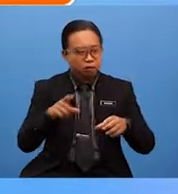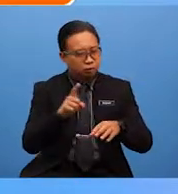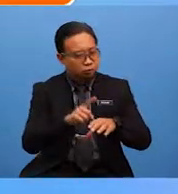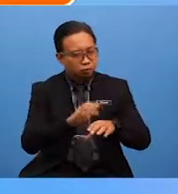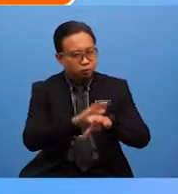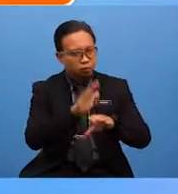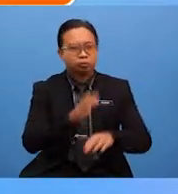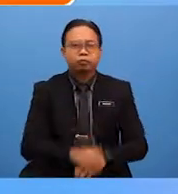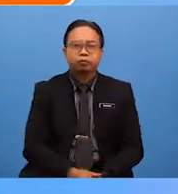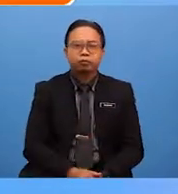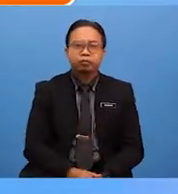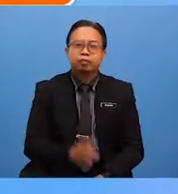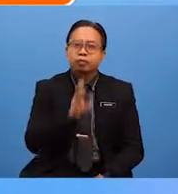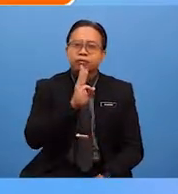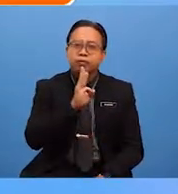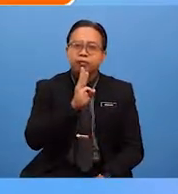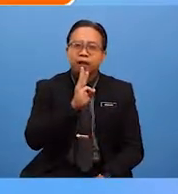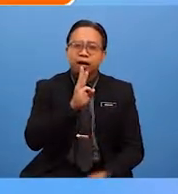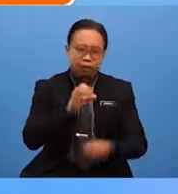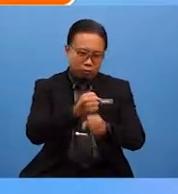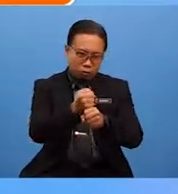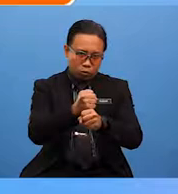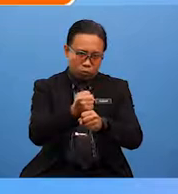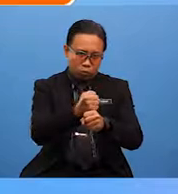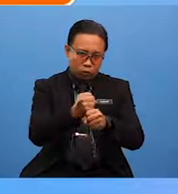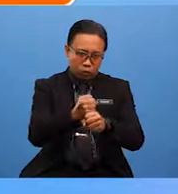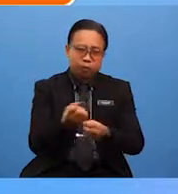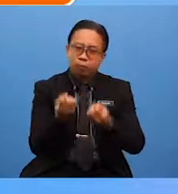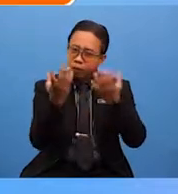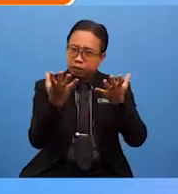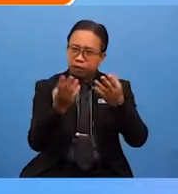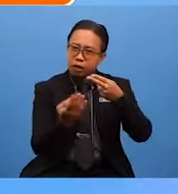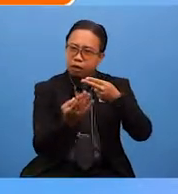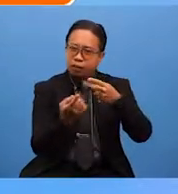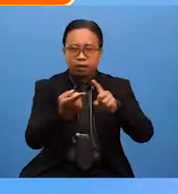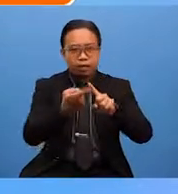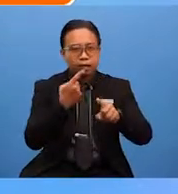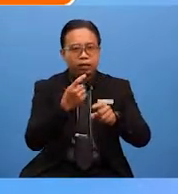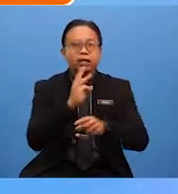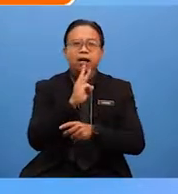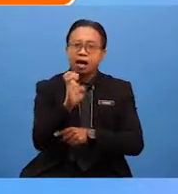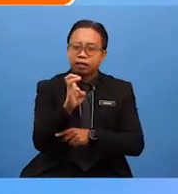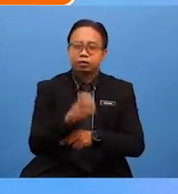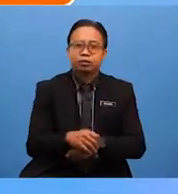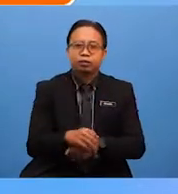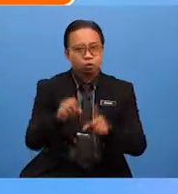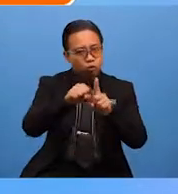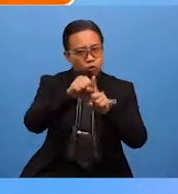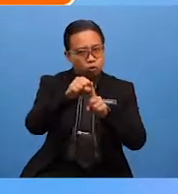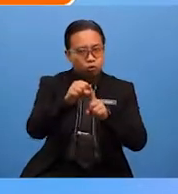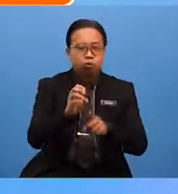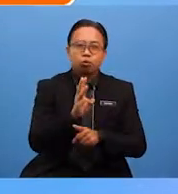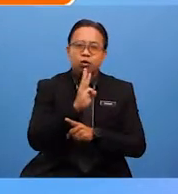kerana air kopi mempunyai lebih banyak kabel daripada Ice suhu air kopi juga